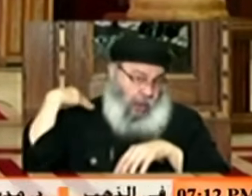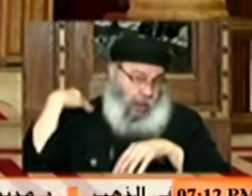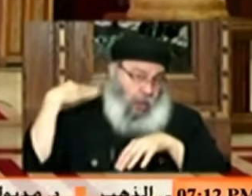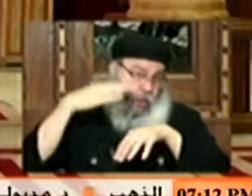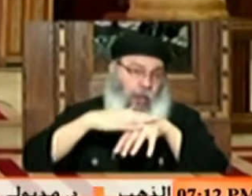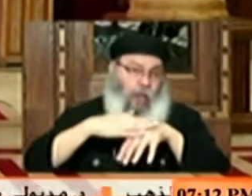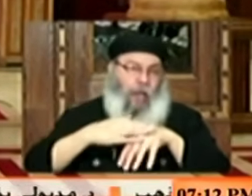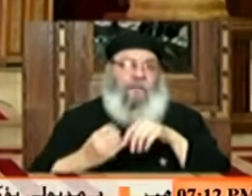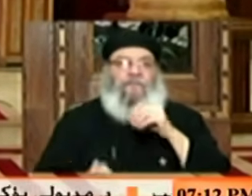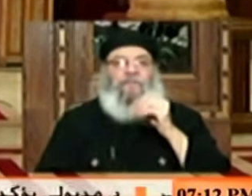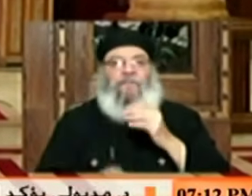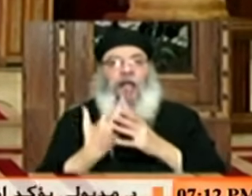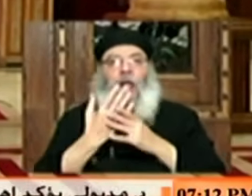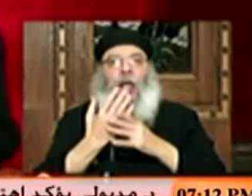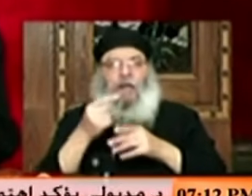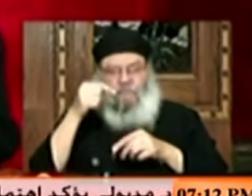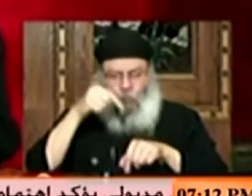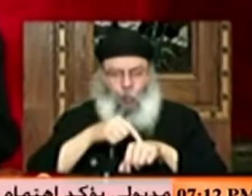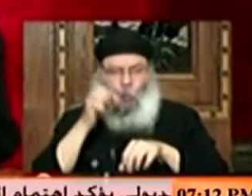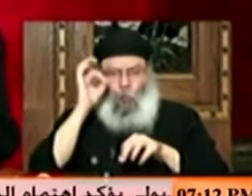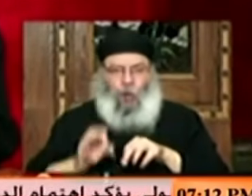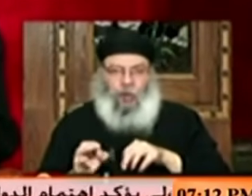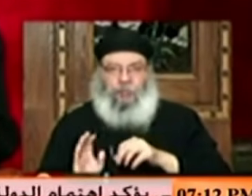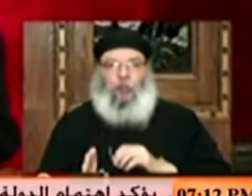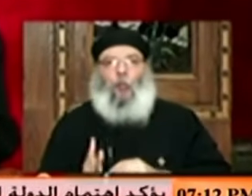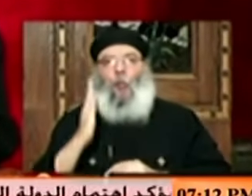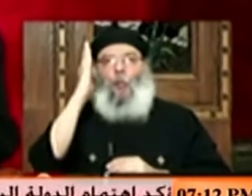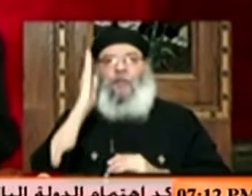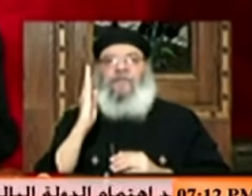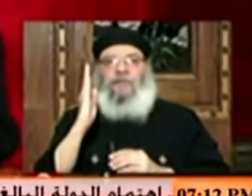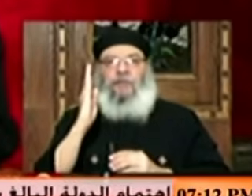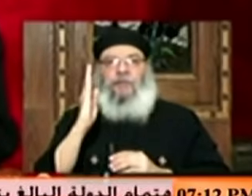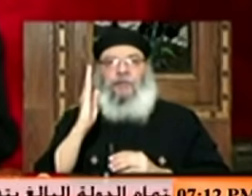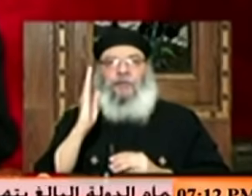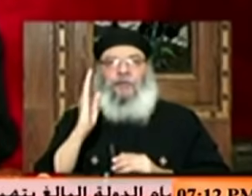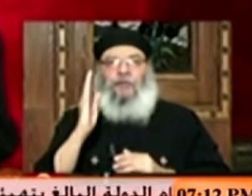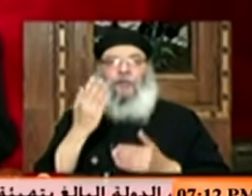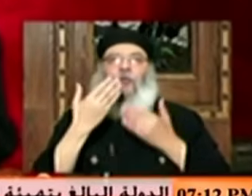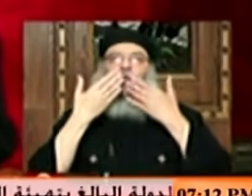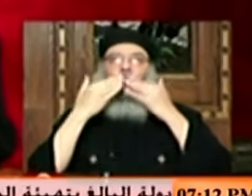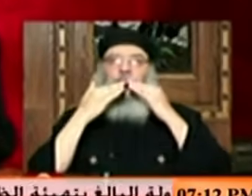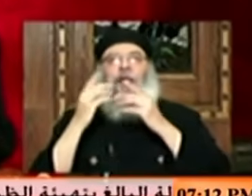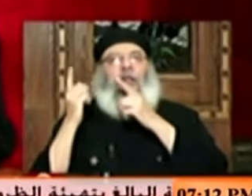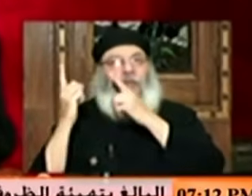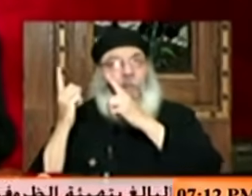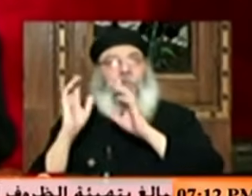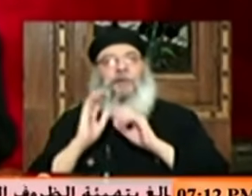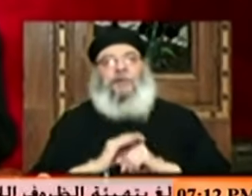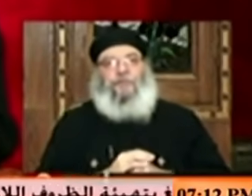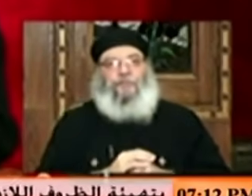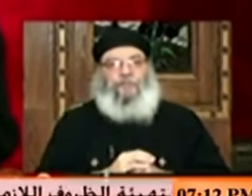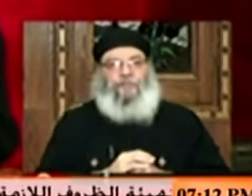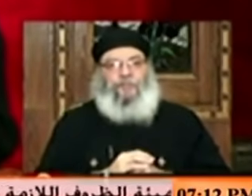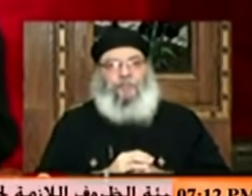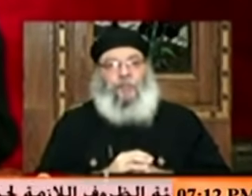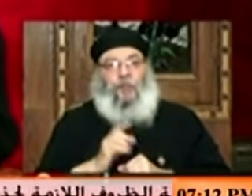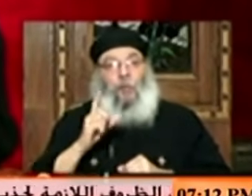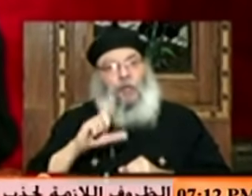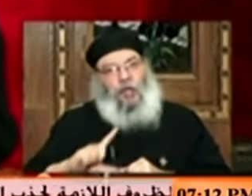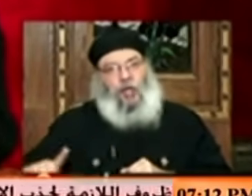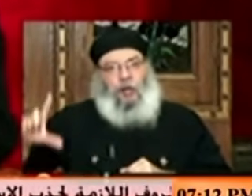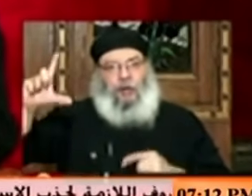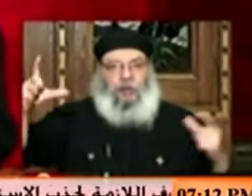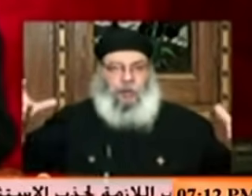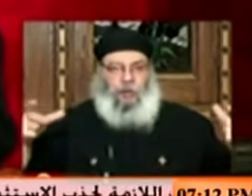الحال استقامت ومجد الله شكرت ربنا يقوم رئيس